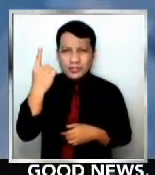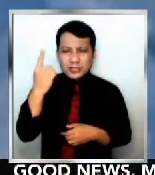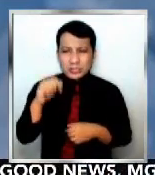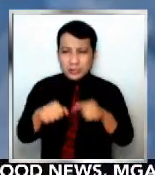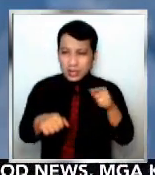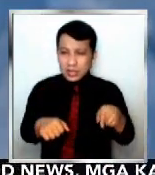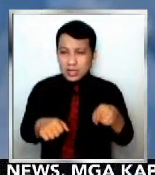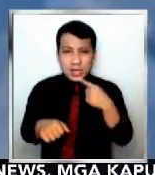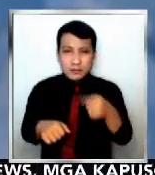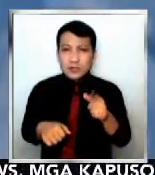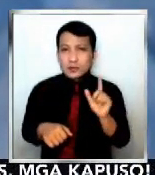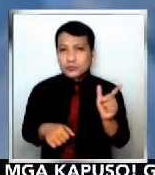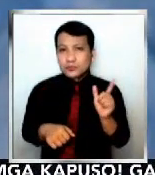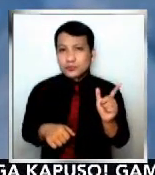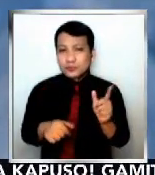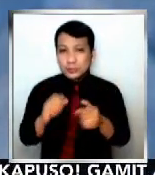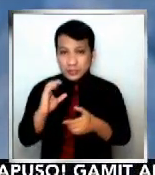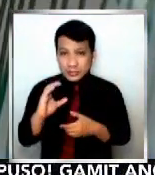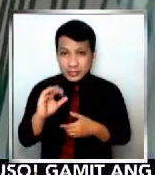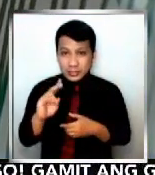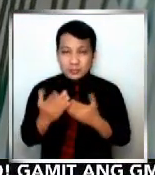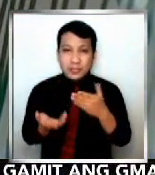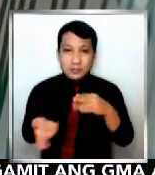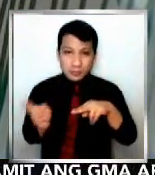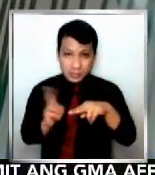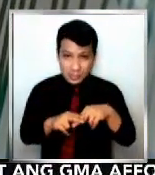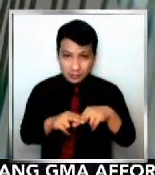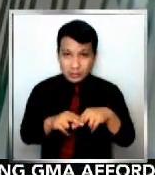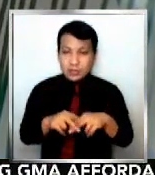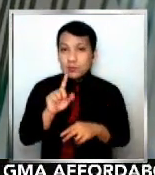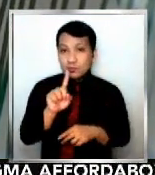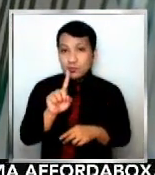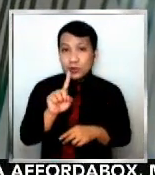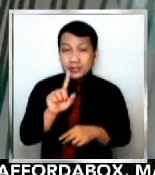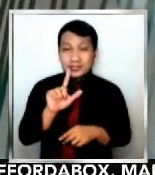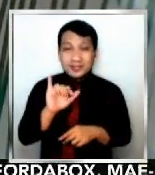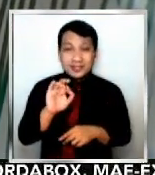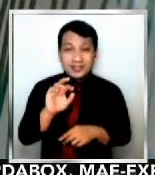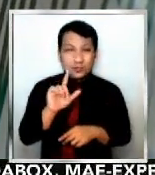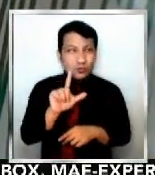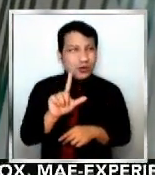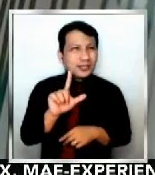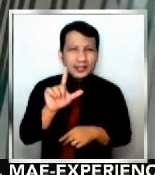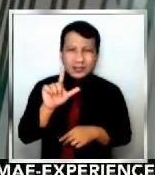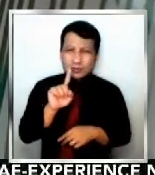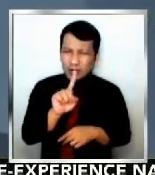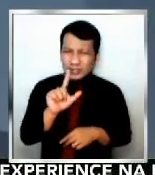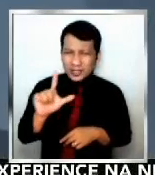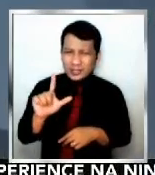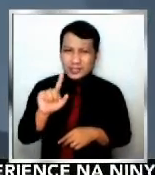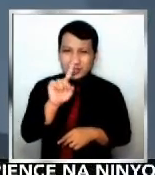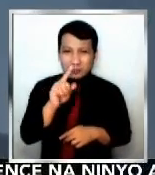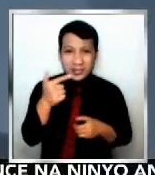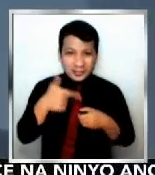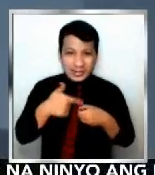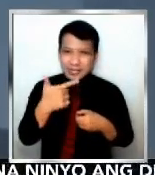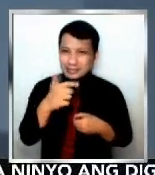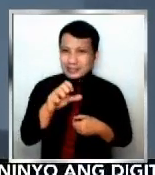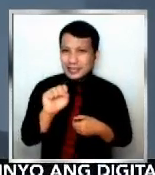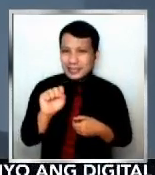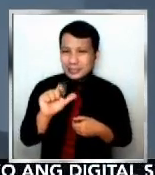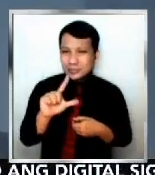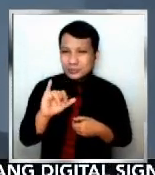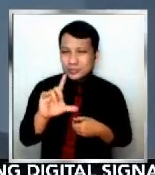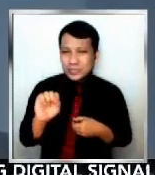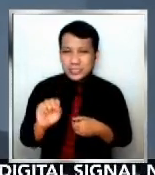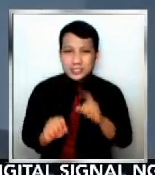and 20 centavos ay inaasahan dagdag sa kada litro ng kanilang gasolina. 60 hanggang 70 centavos naman sa diesel. Wala pang anunsyo